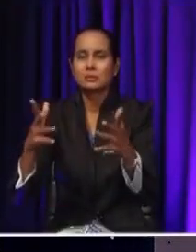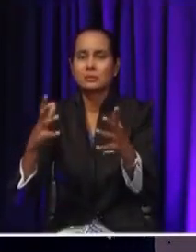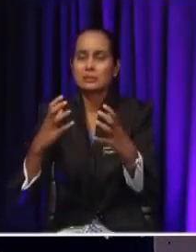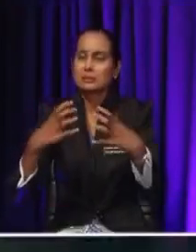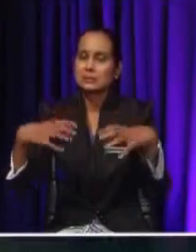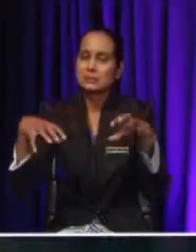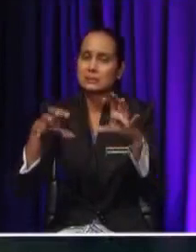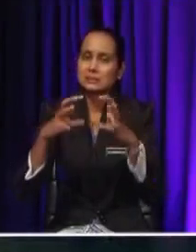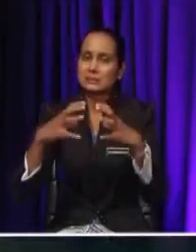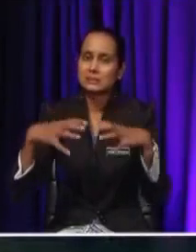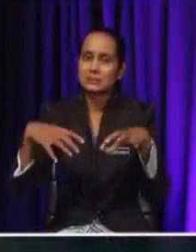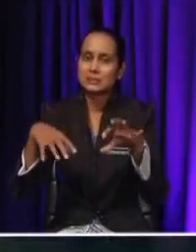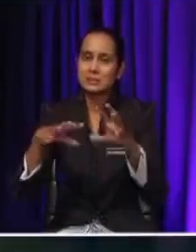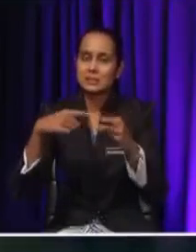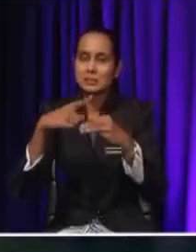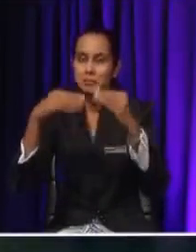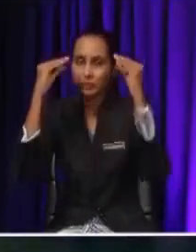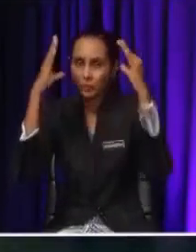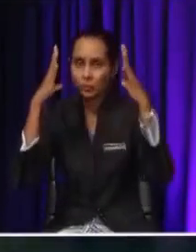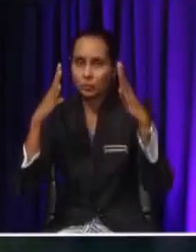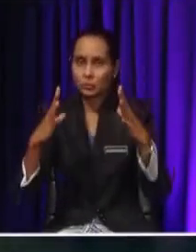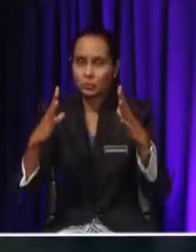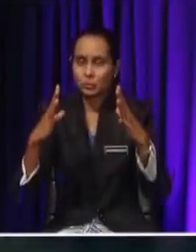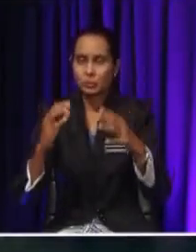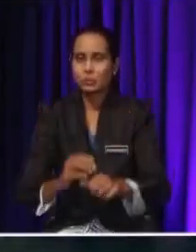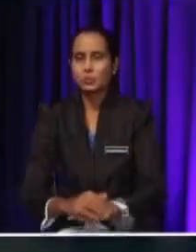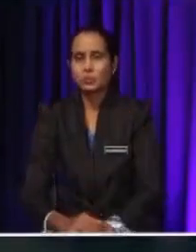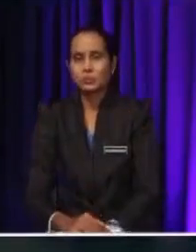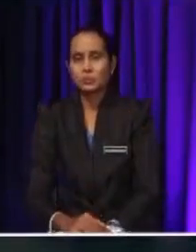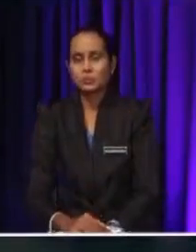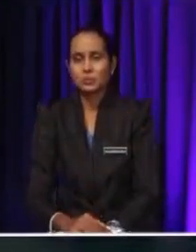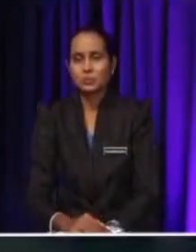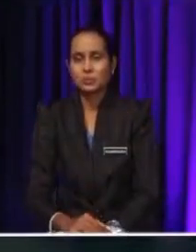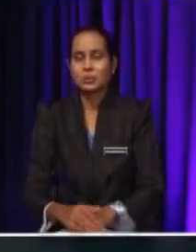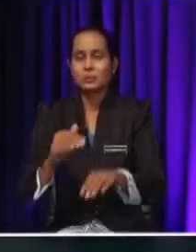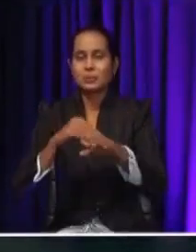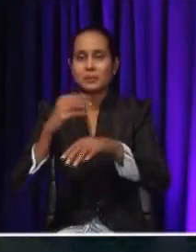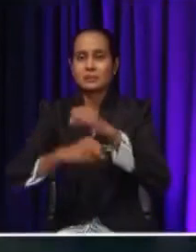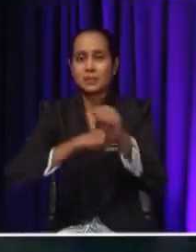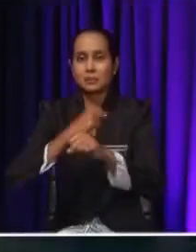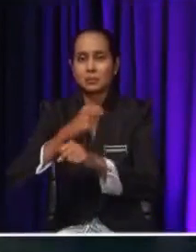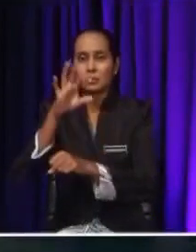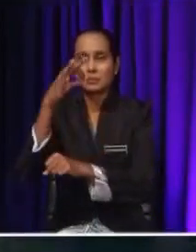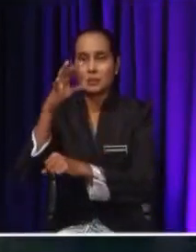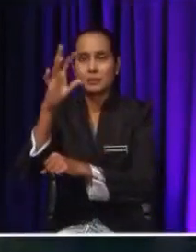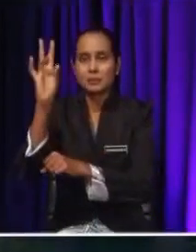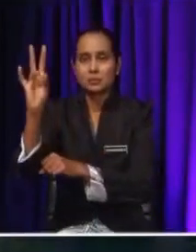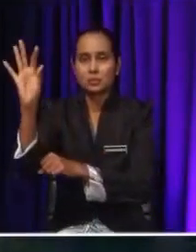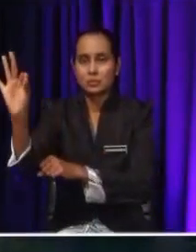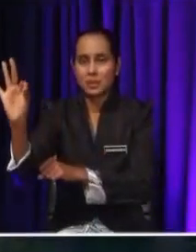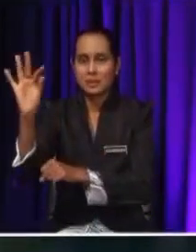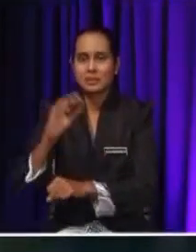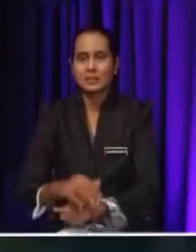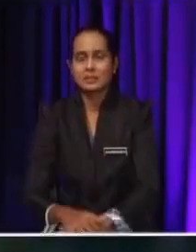Sayur guru Usman Awang yang telah diterbitkan pada Tahun 1979